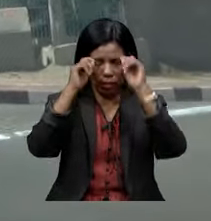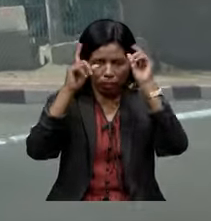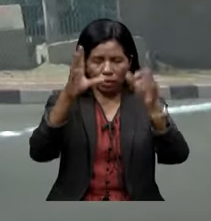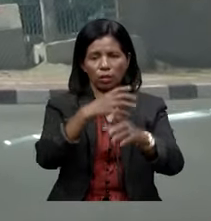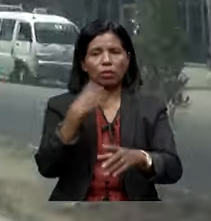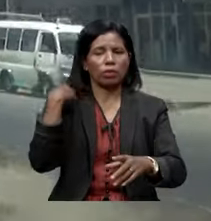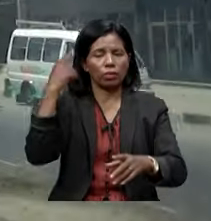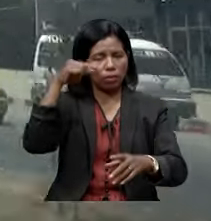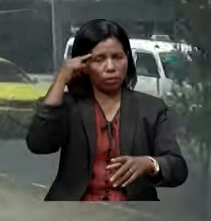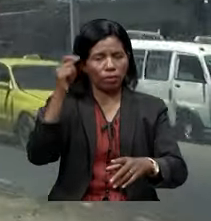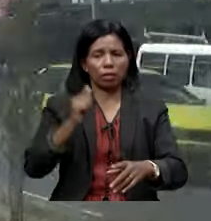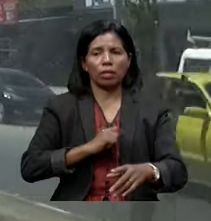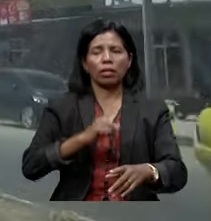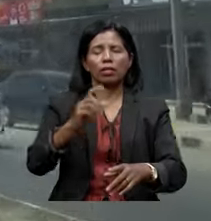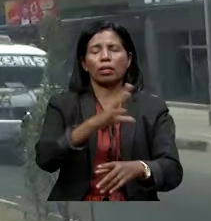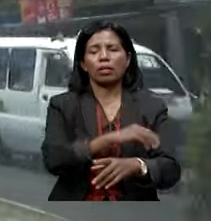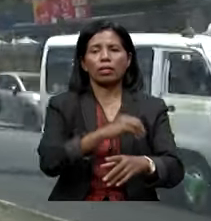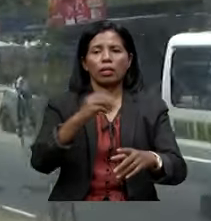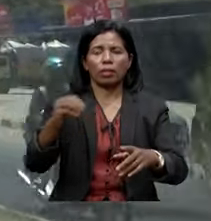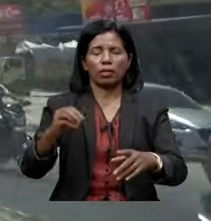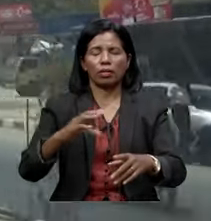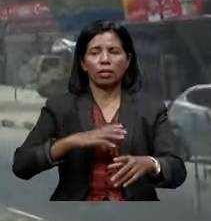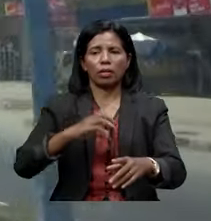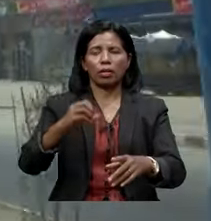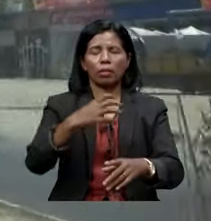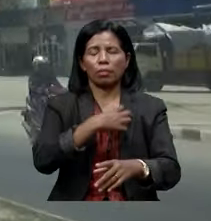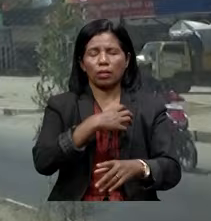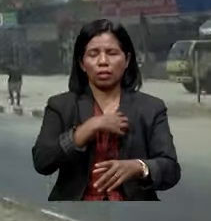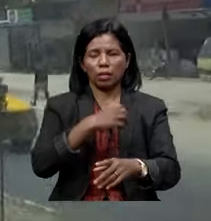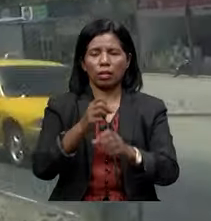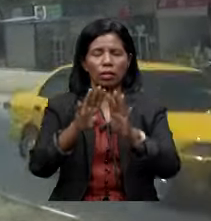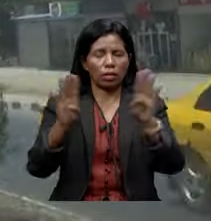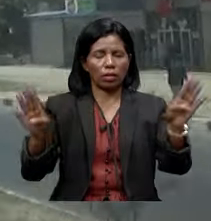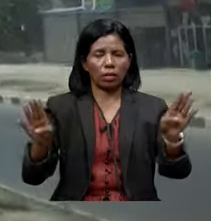Governo, Audian, Mercado Lama, No Kaikoli, No Penteli, se normaliza